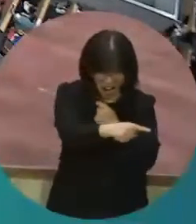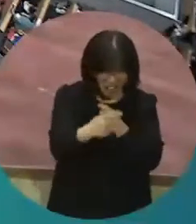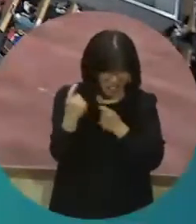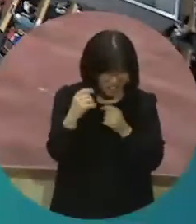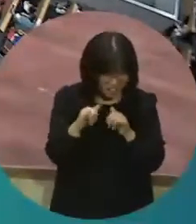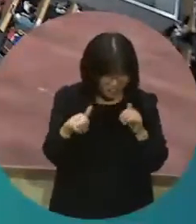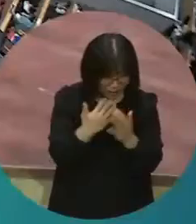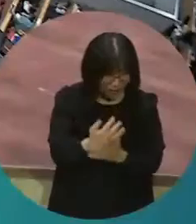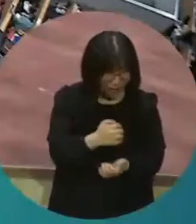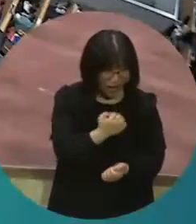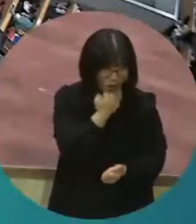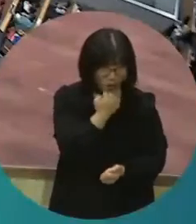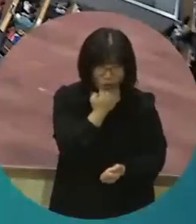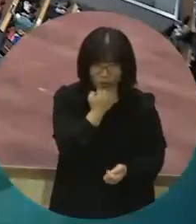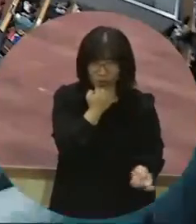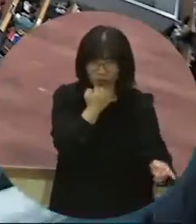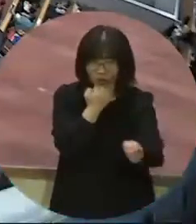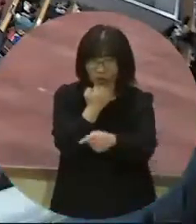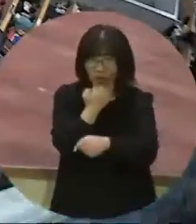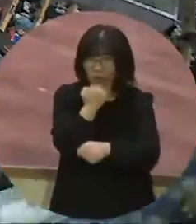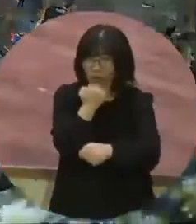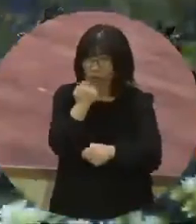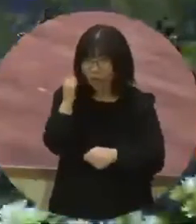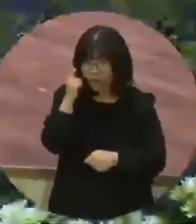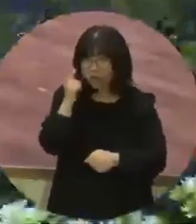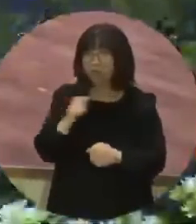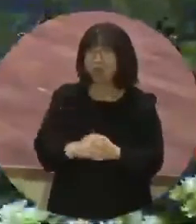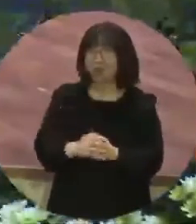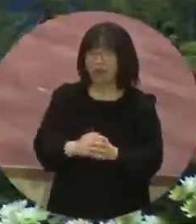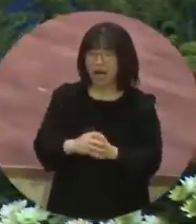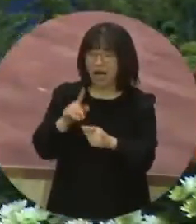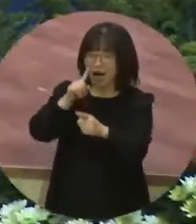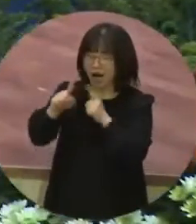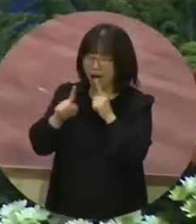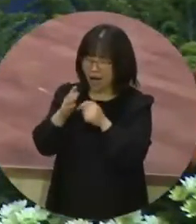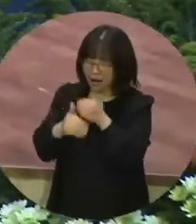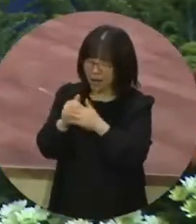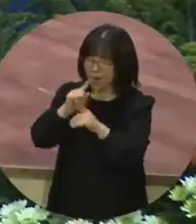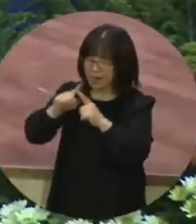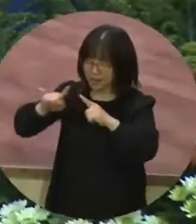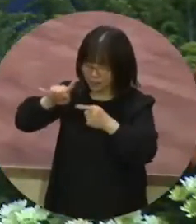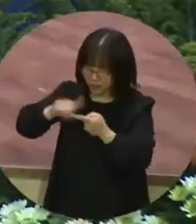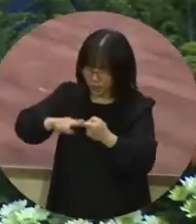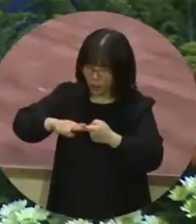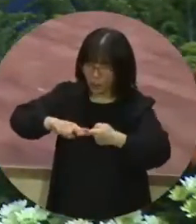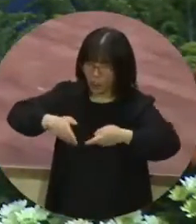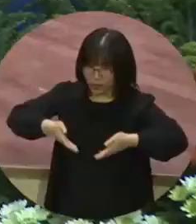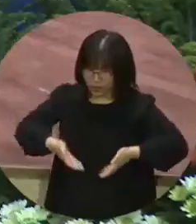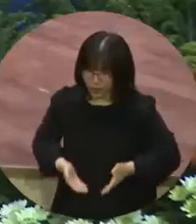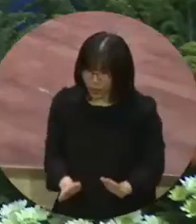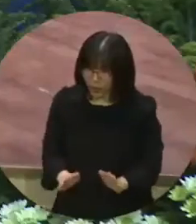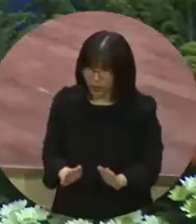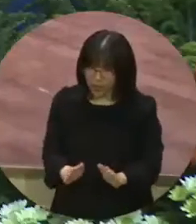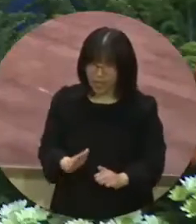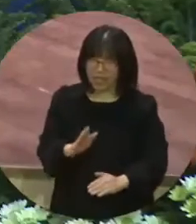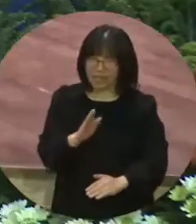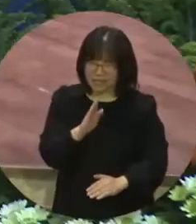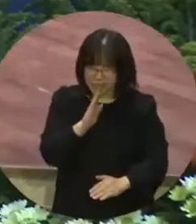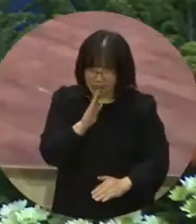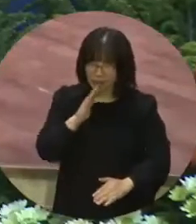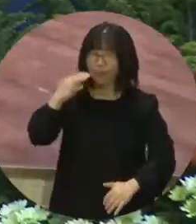웃으리로다. 자, 말씀대로 태어난 언약의 자녀 이삭을 통해 뭐가요? 참